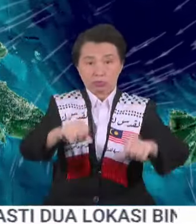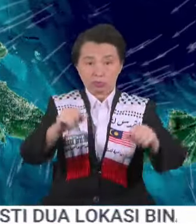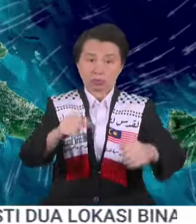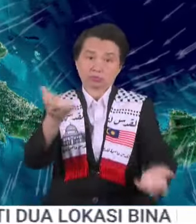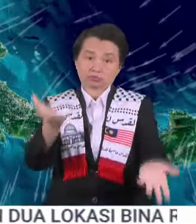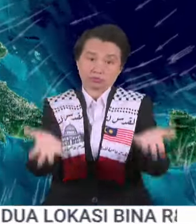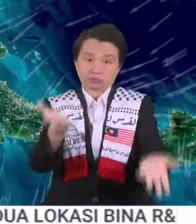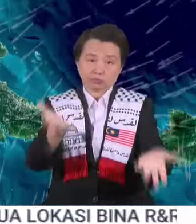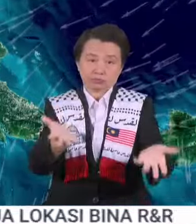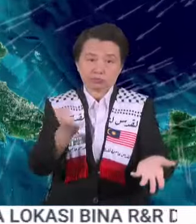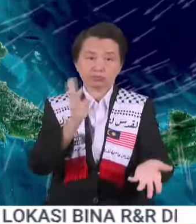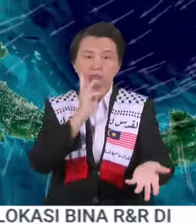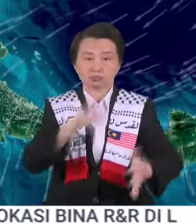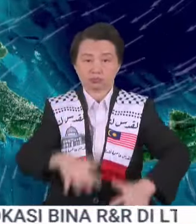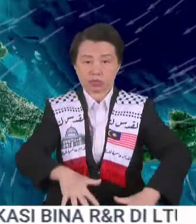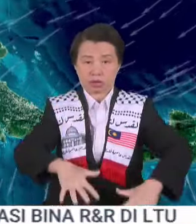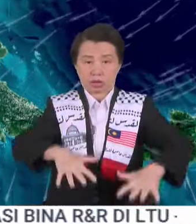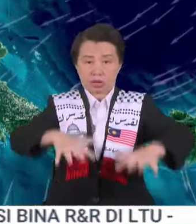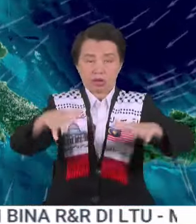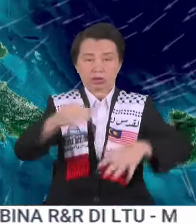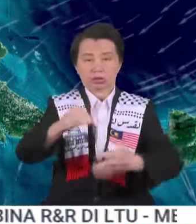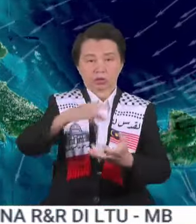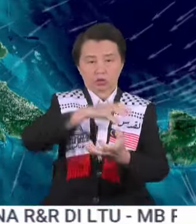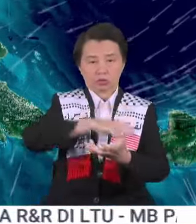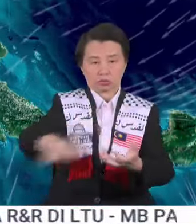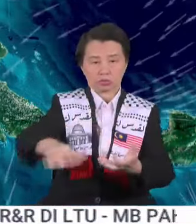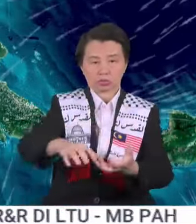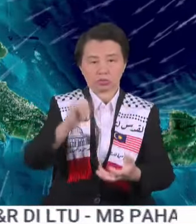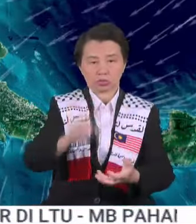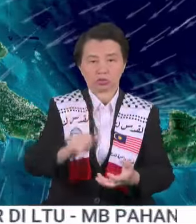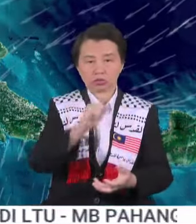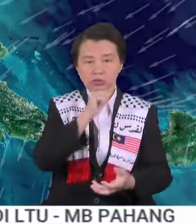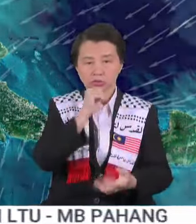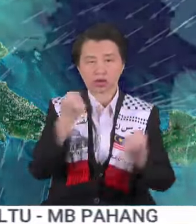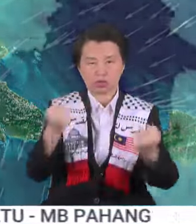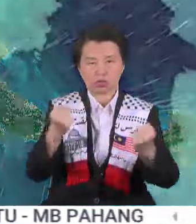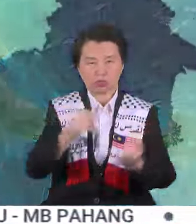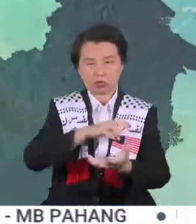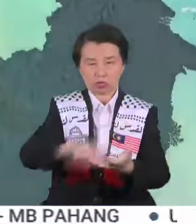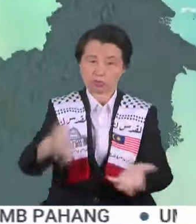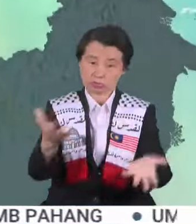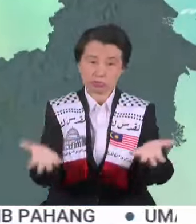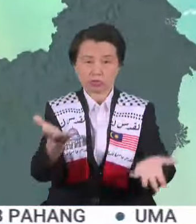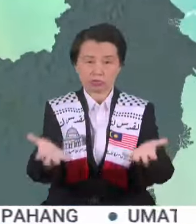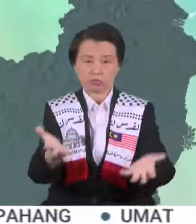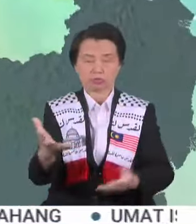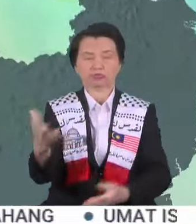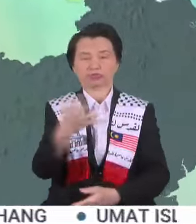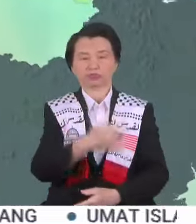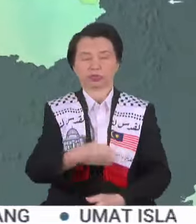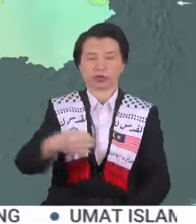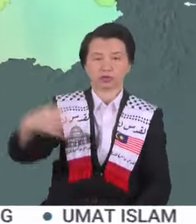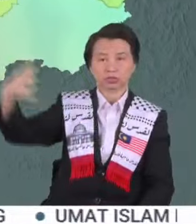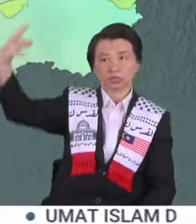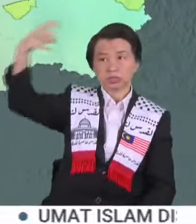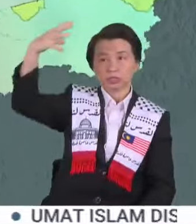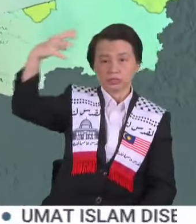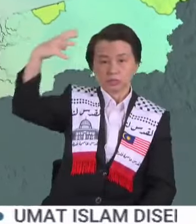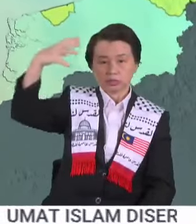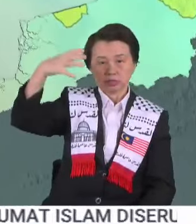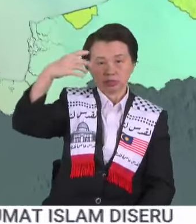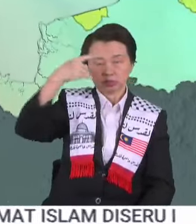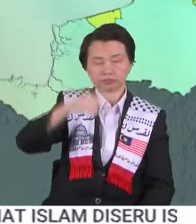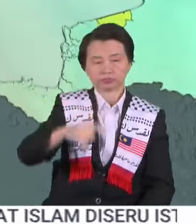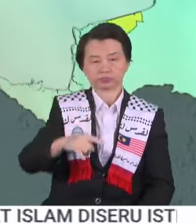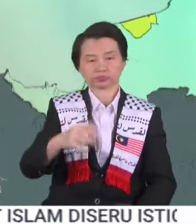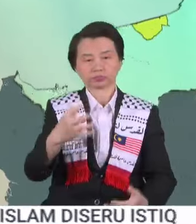menyebabkan keadaan banjir kilat dan kerosakan kepada struktur yang tidak kukuh. Di samping itu, keadaan cuaca kurang